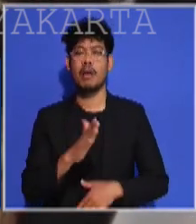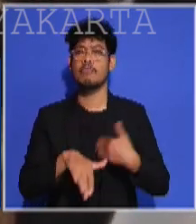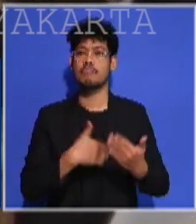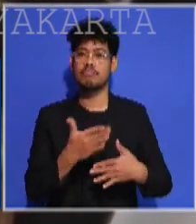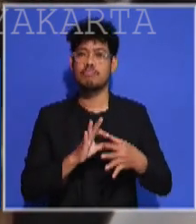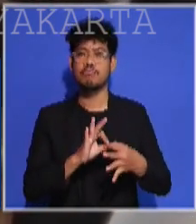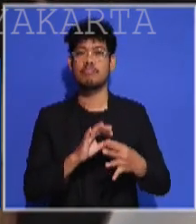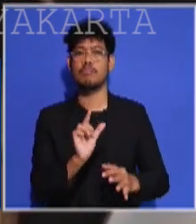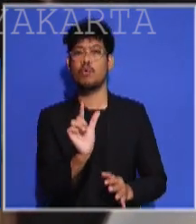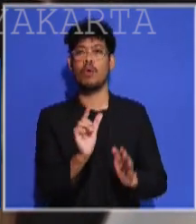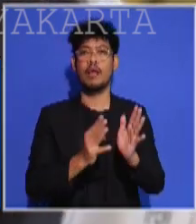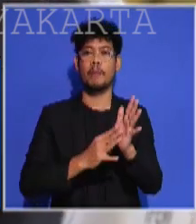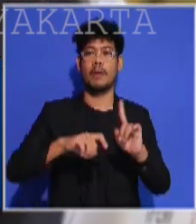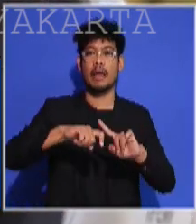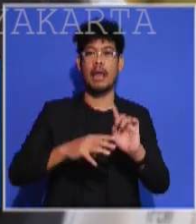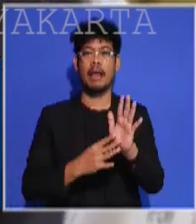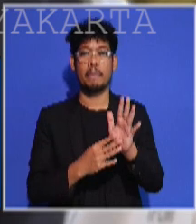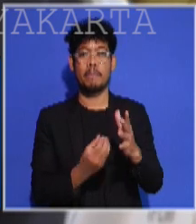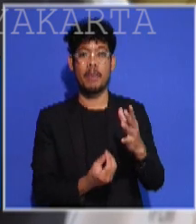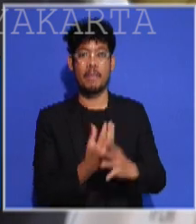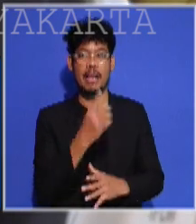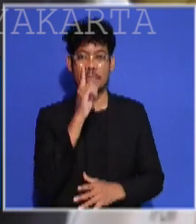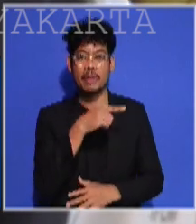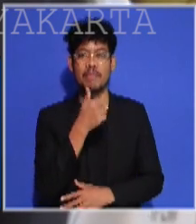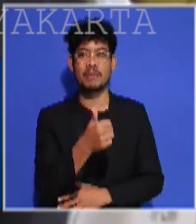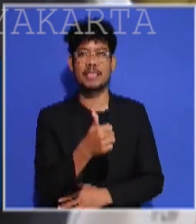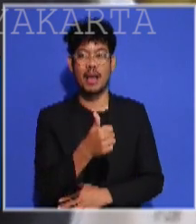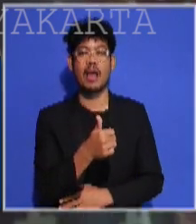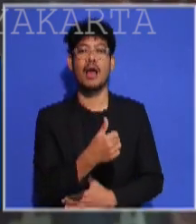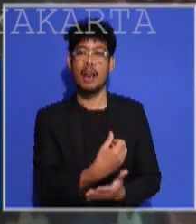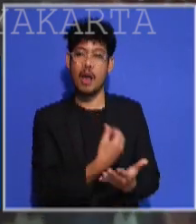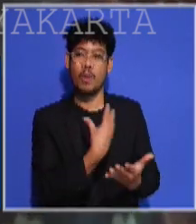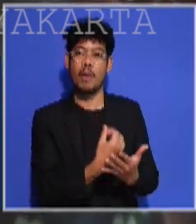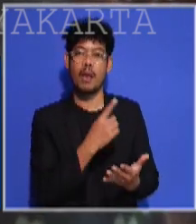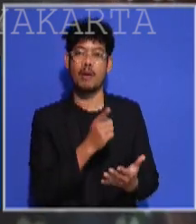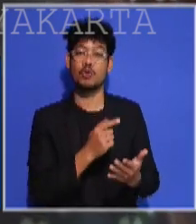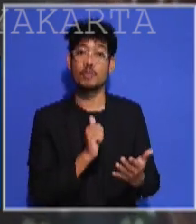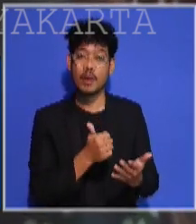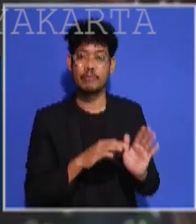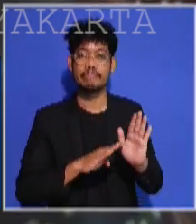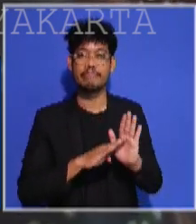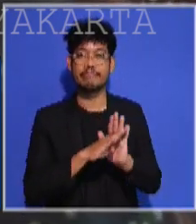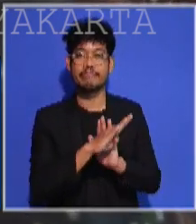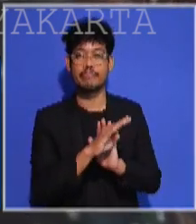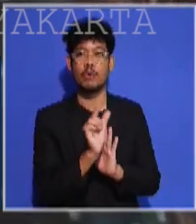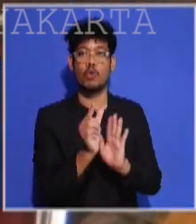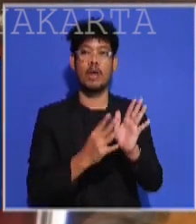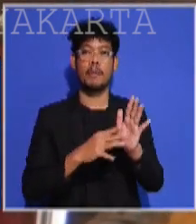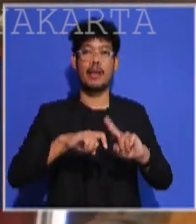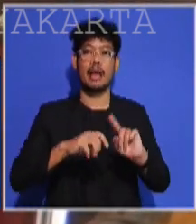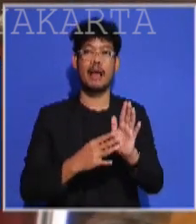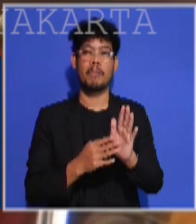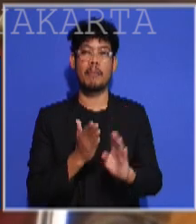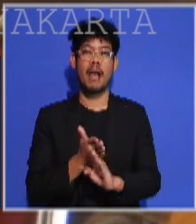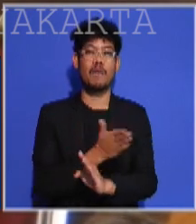berkembang menurutnya dari tahun keetahun ada laporan kemajuan yang didapat seperti UMKM yang dari awal produknya biasa-biasa